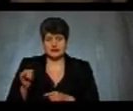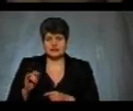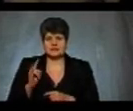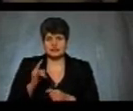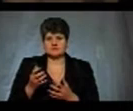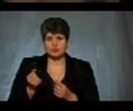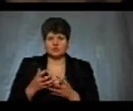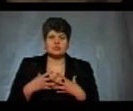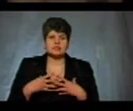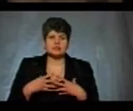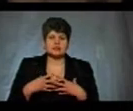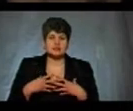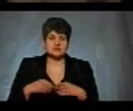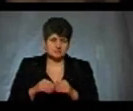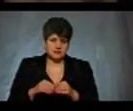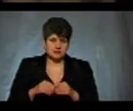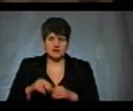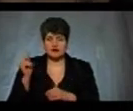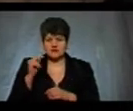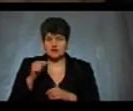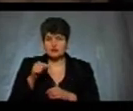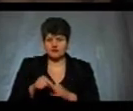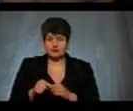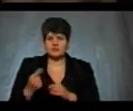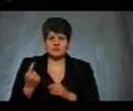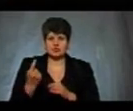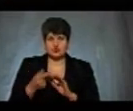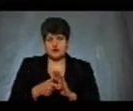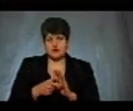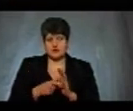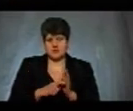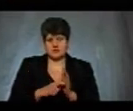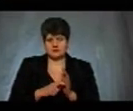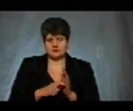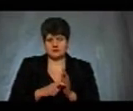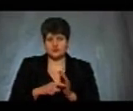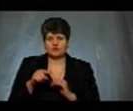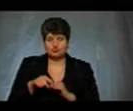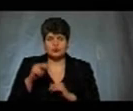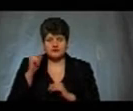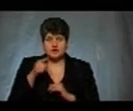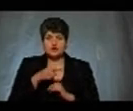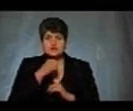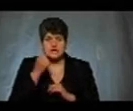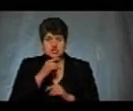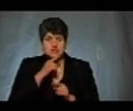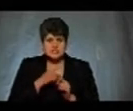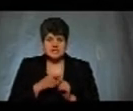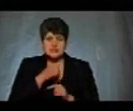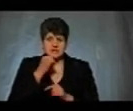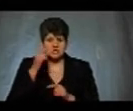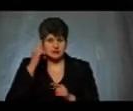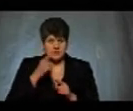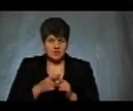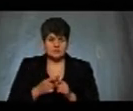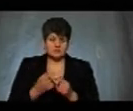прийомної сім'ї, навчається тут фактично від першого класу. Тут навчалася його старша сестра і старший брат. До